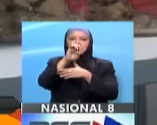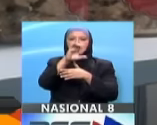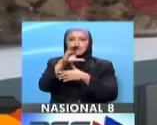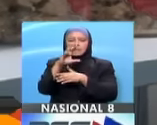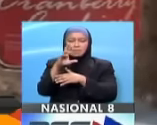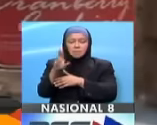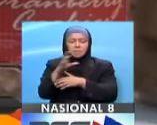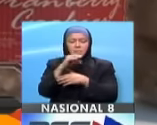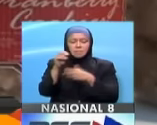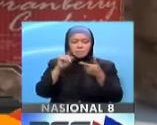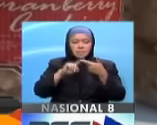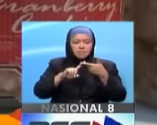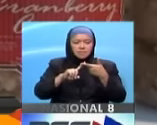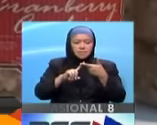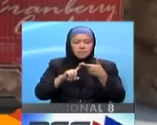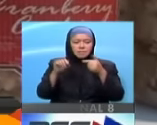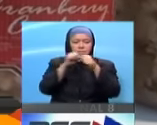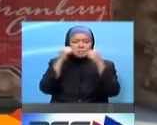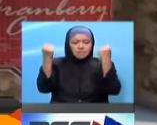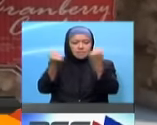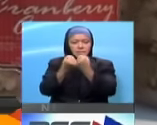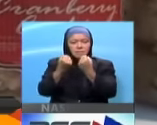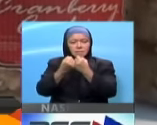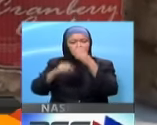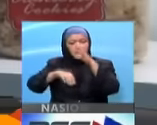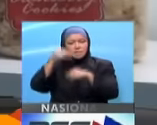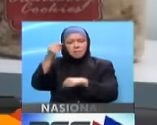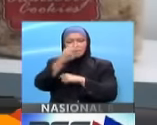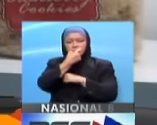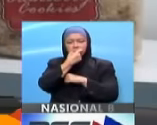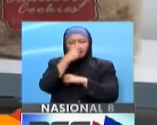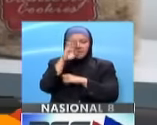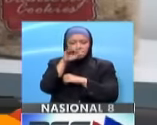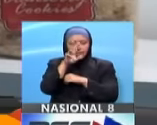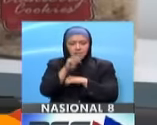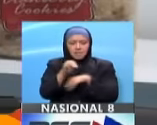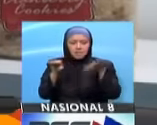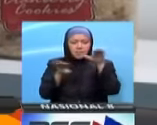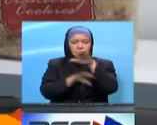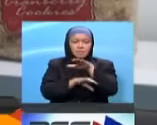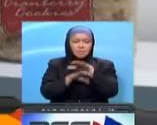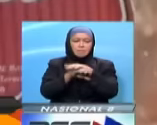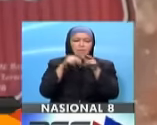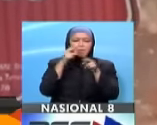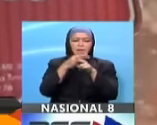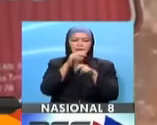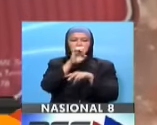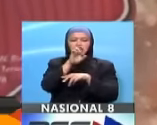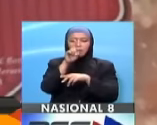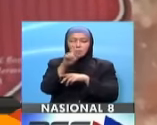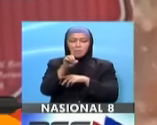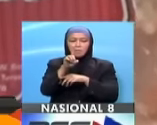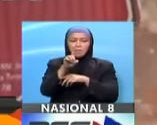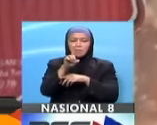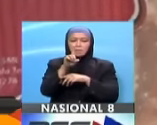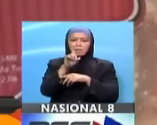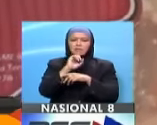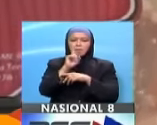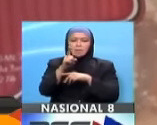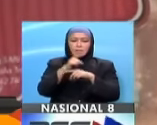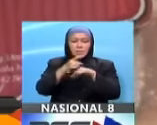Bakery and Cake Sendirian Berhad, syarikat pengeluar biskut badam di bawah jenama E1. Berpusat di Kuala